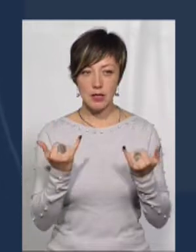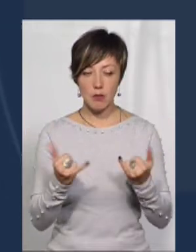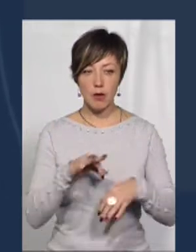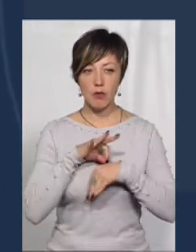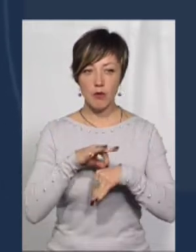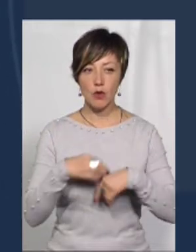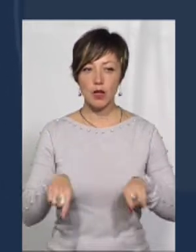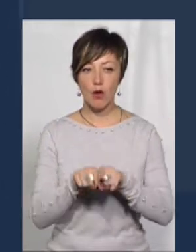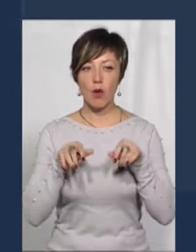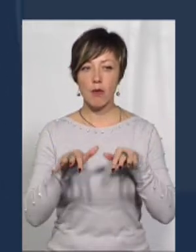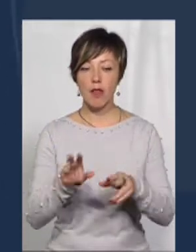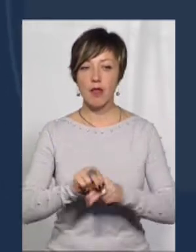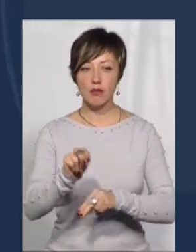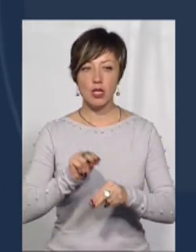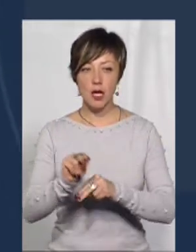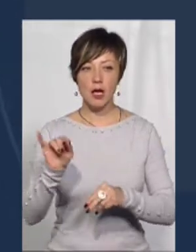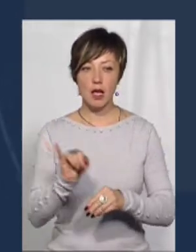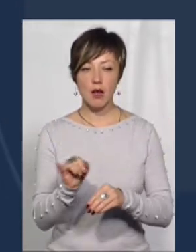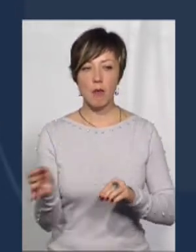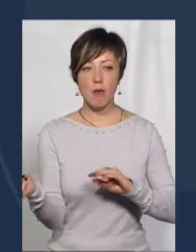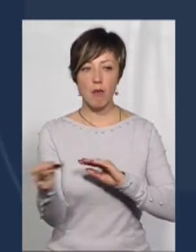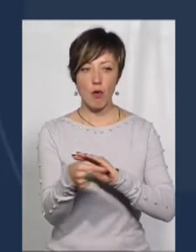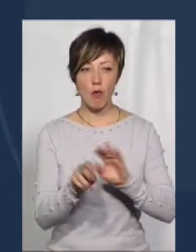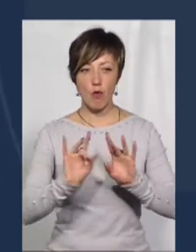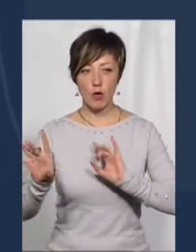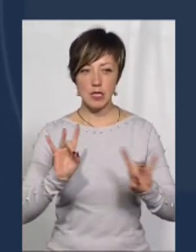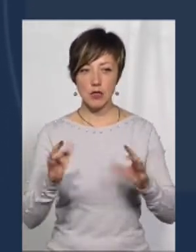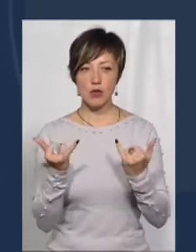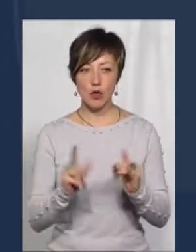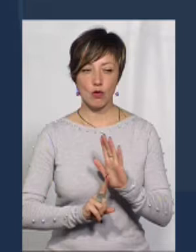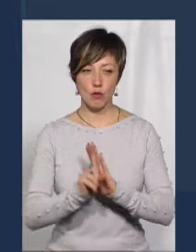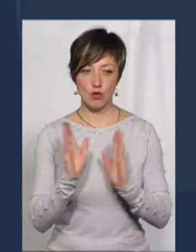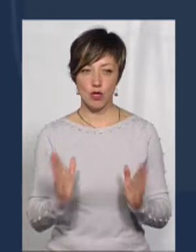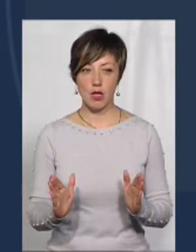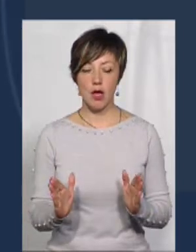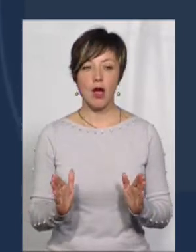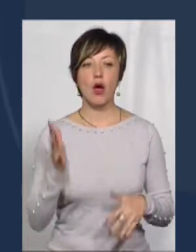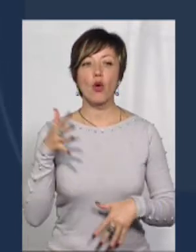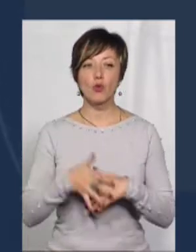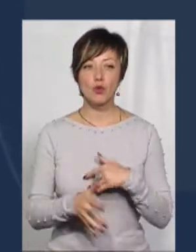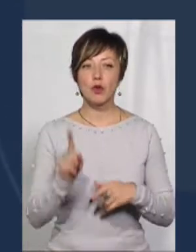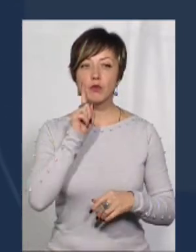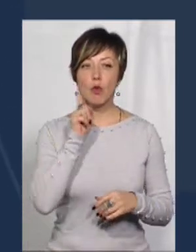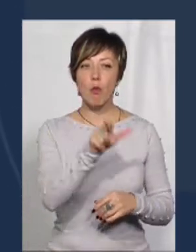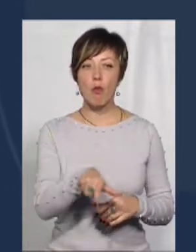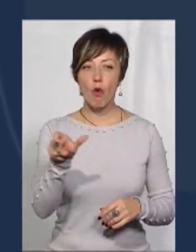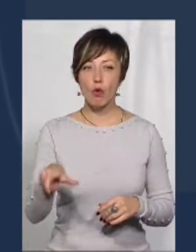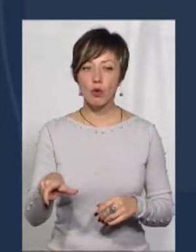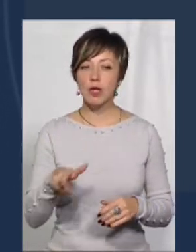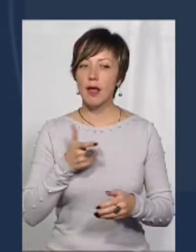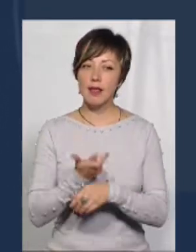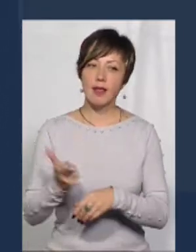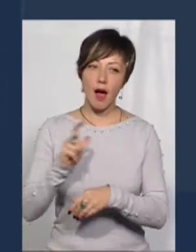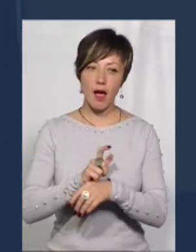таку кампанію навчання і промоції. Тільки ми її сьогодні розпочали. Ми розуміємо, що молодь на сьогодні – це